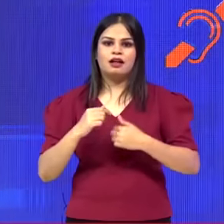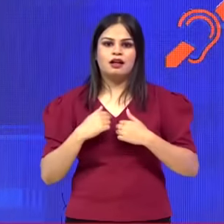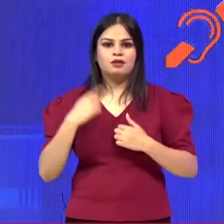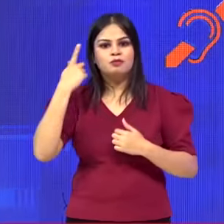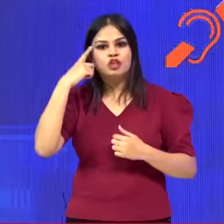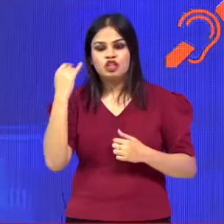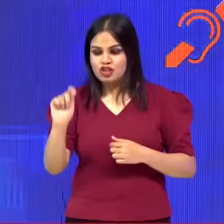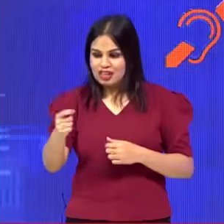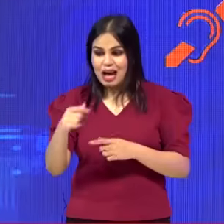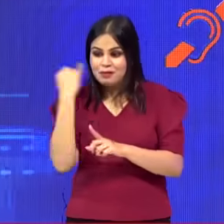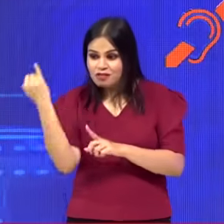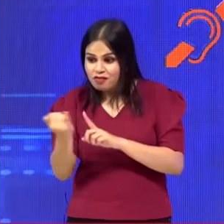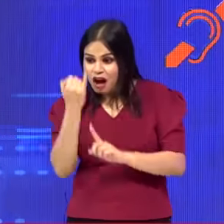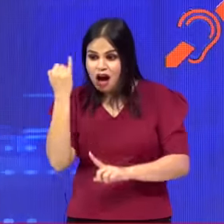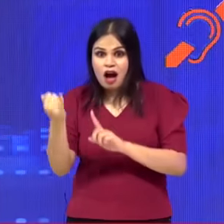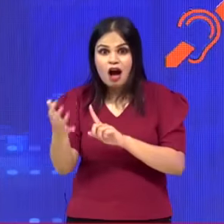वो चाबी को ढूंढ निकालने में।